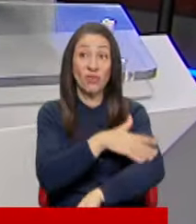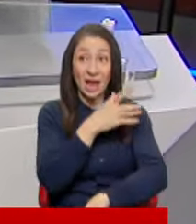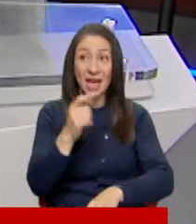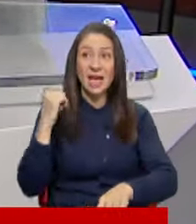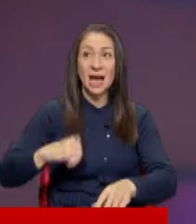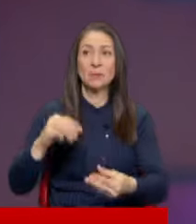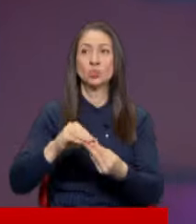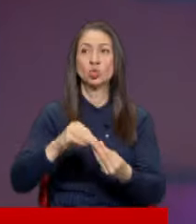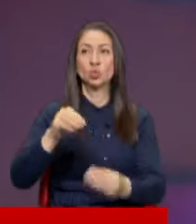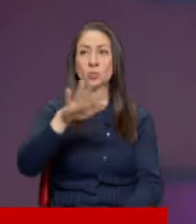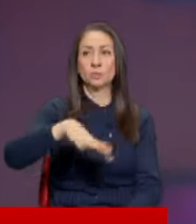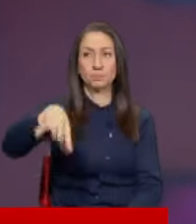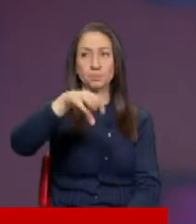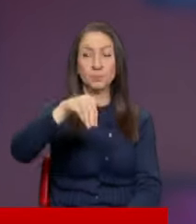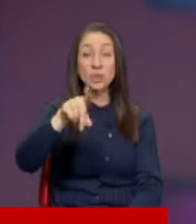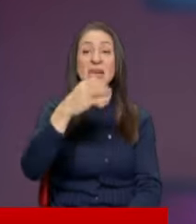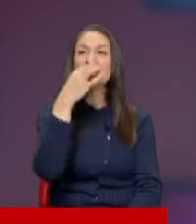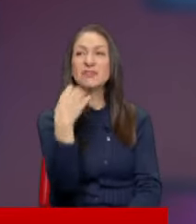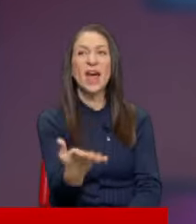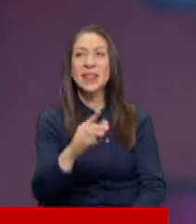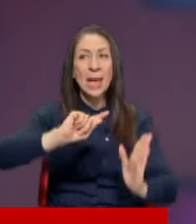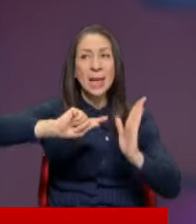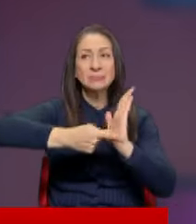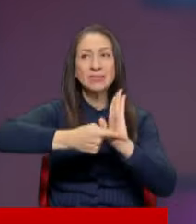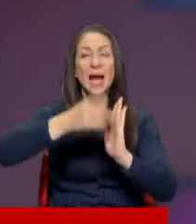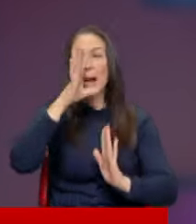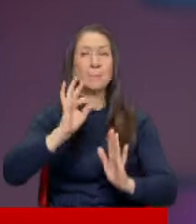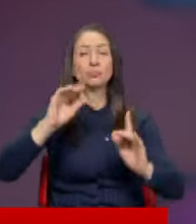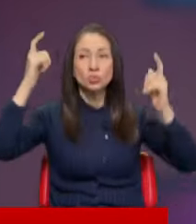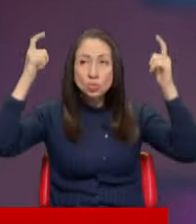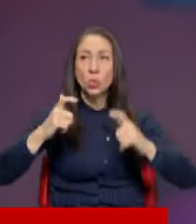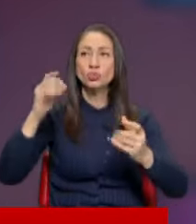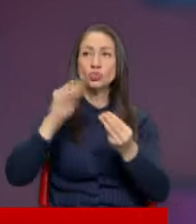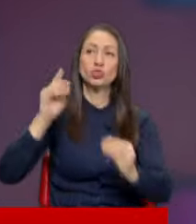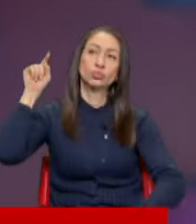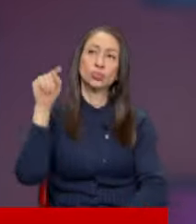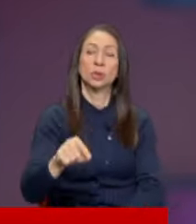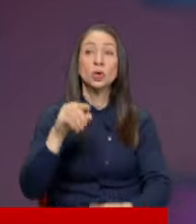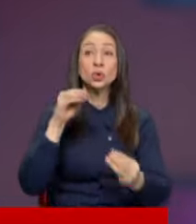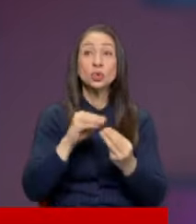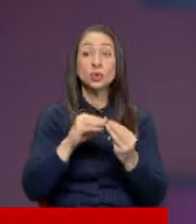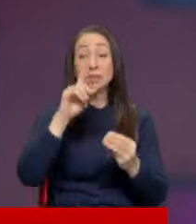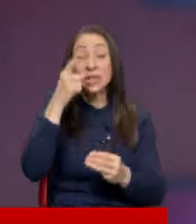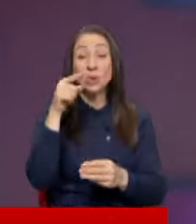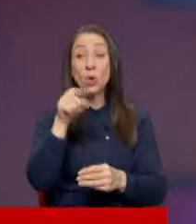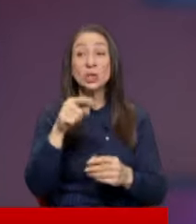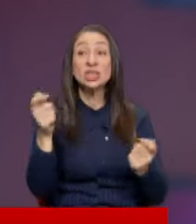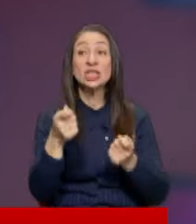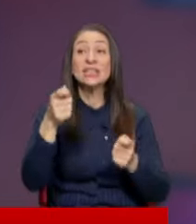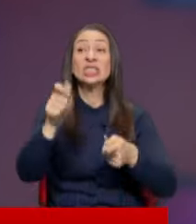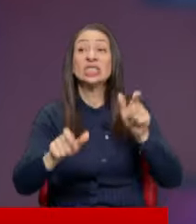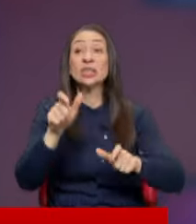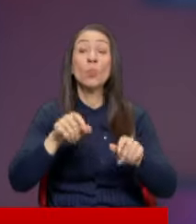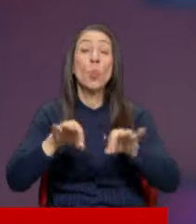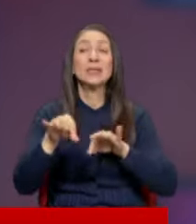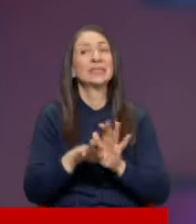kaymakamları suçludur buna izin veren imza atan herkes suçludur Dolayısıyla suçlu Z sadece Orada çalışan işçi